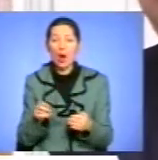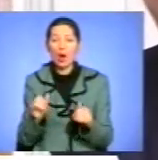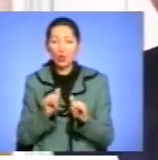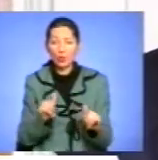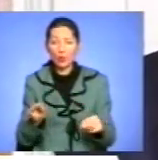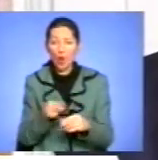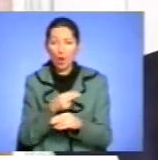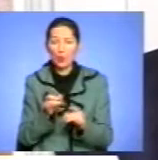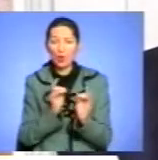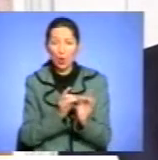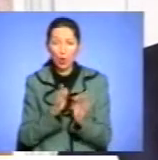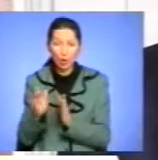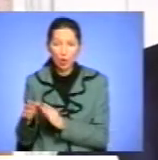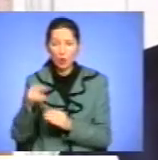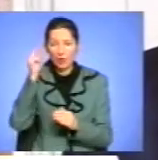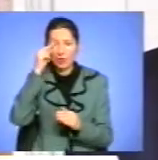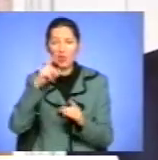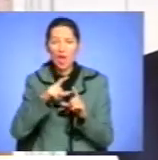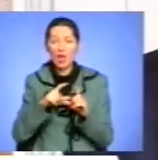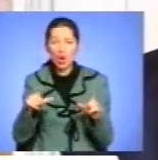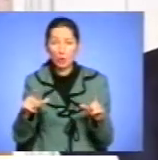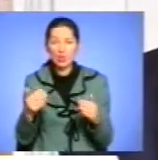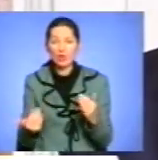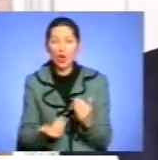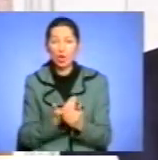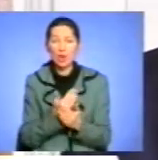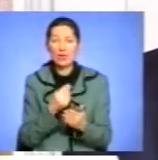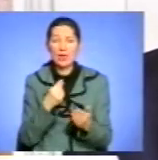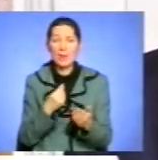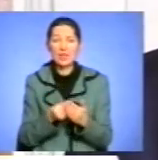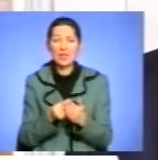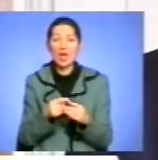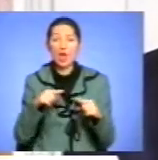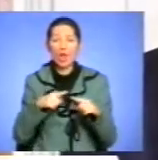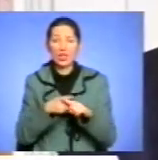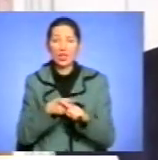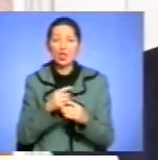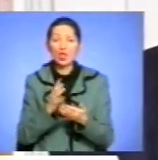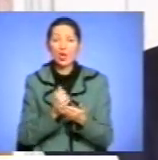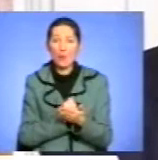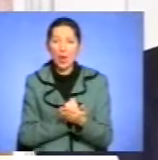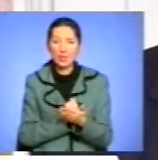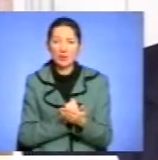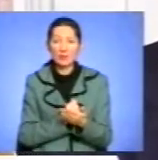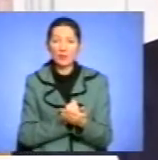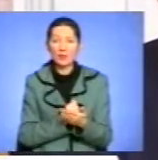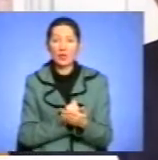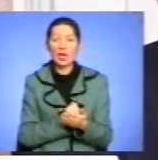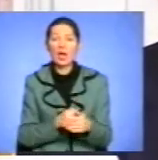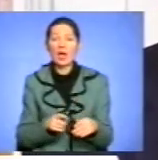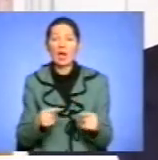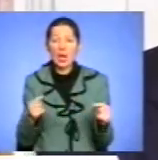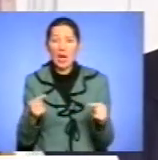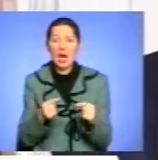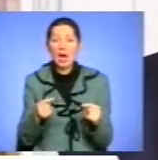гуртожитків, навчальних корпусів, оновлення матеріально-технічної бази. Слід